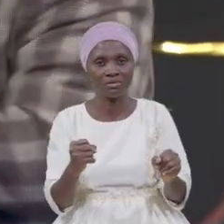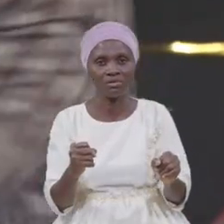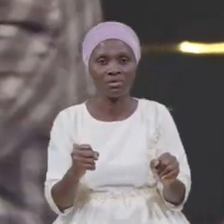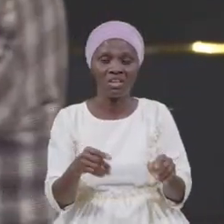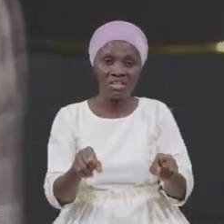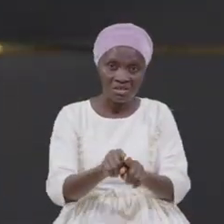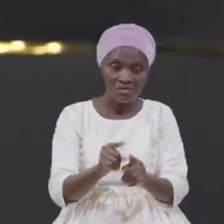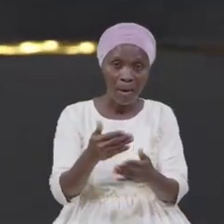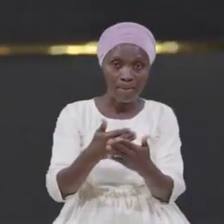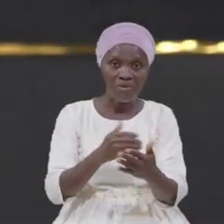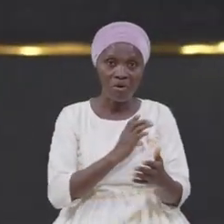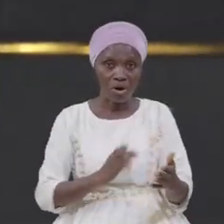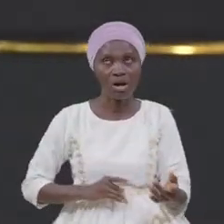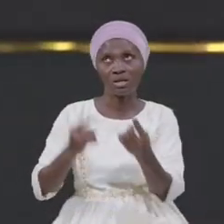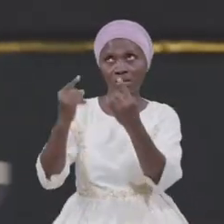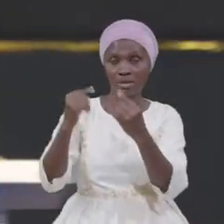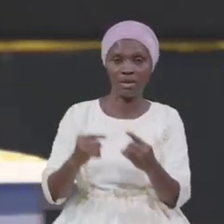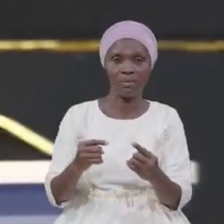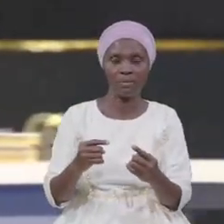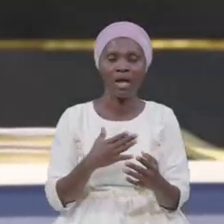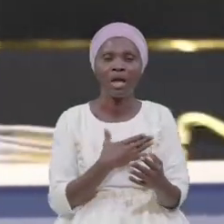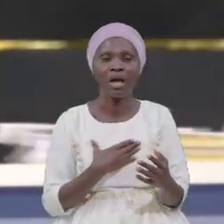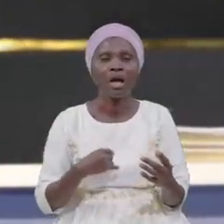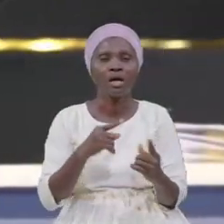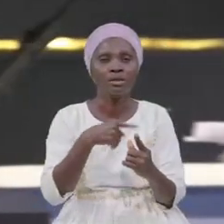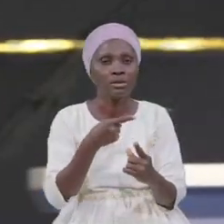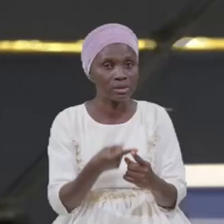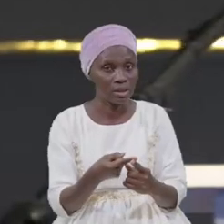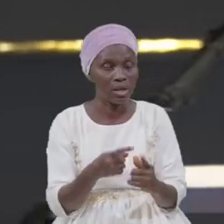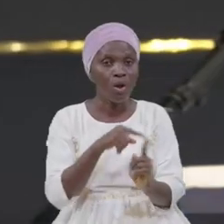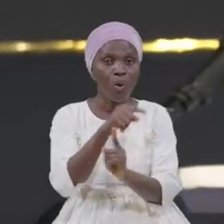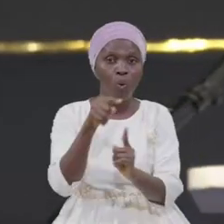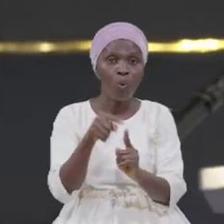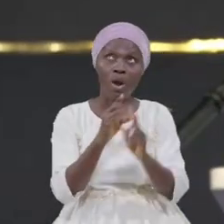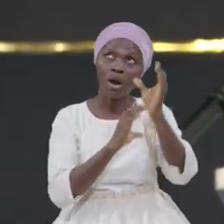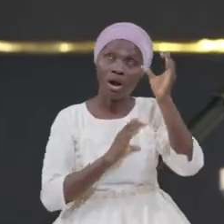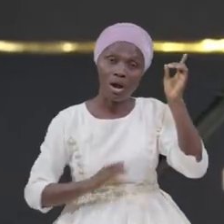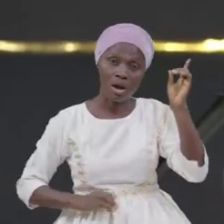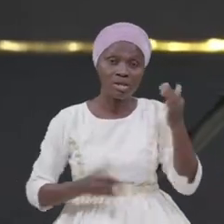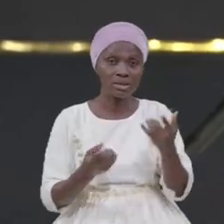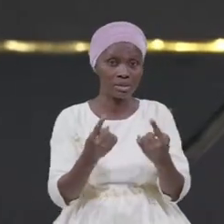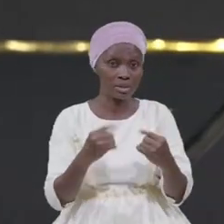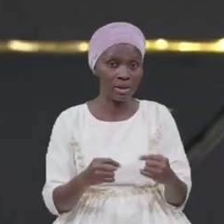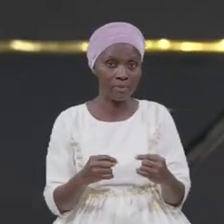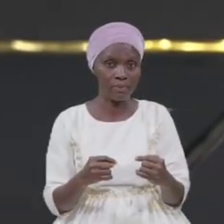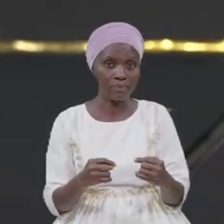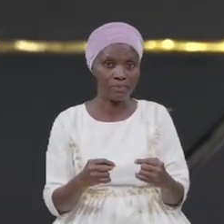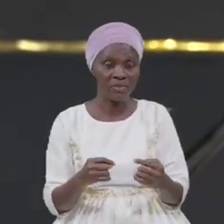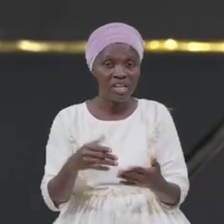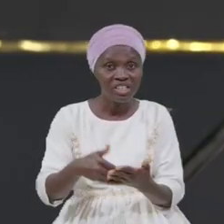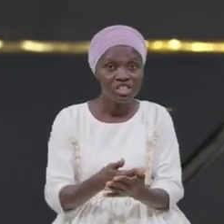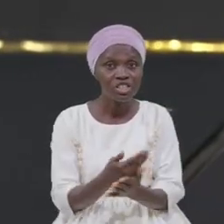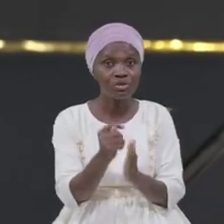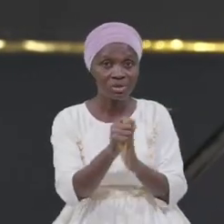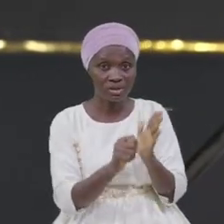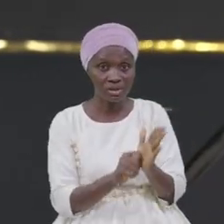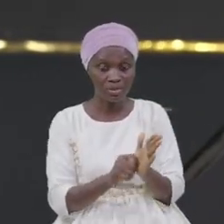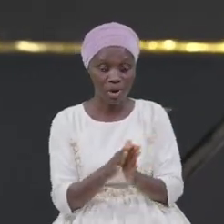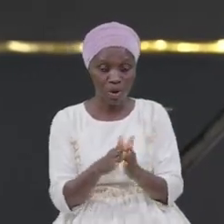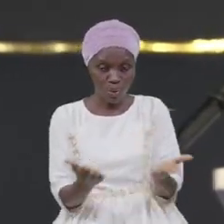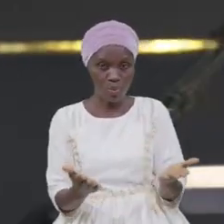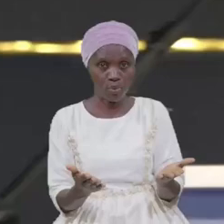vienne. Ensuite, quand Christ est venu, le Nouveau Testament s'ouvre